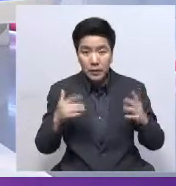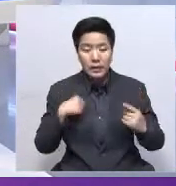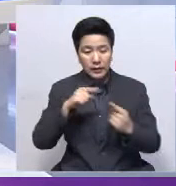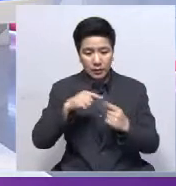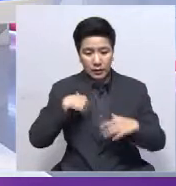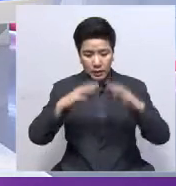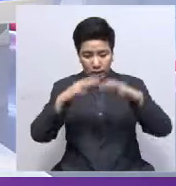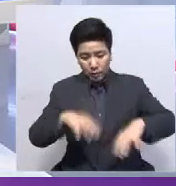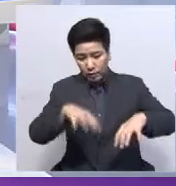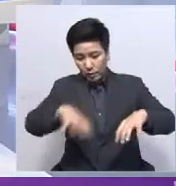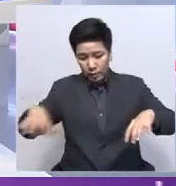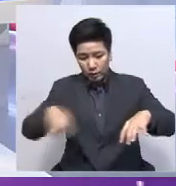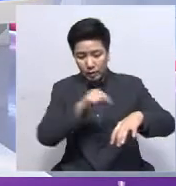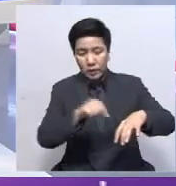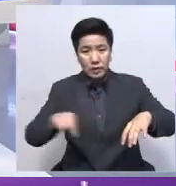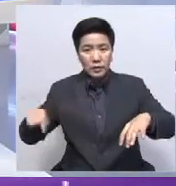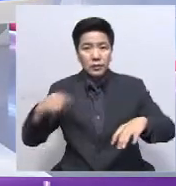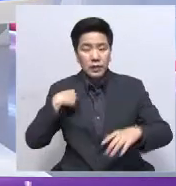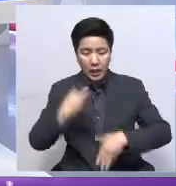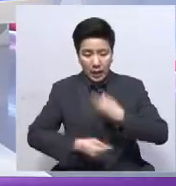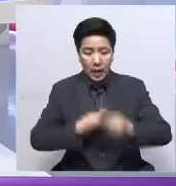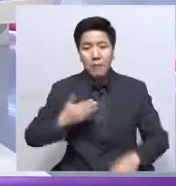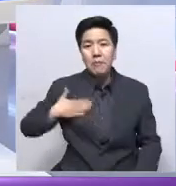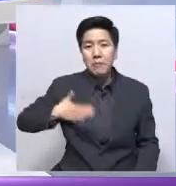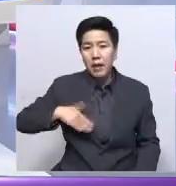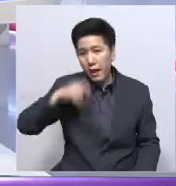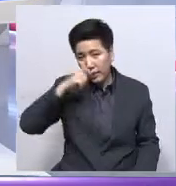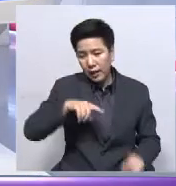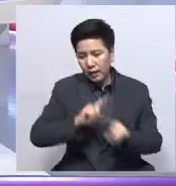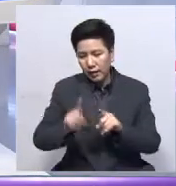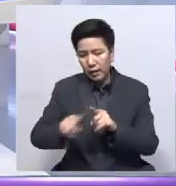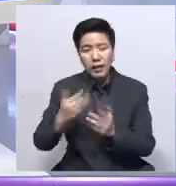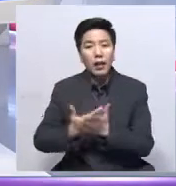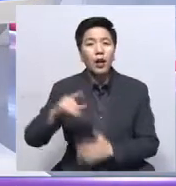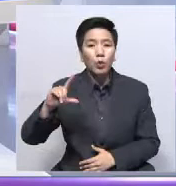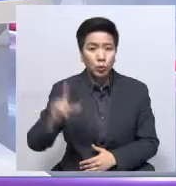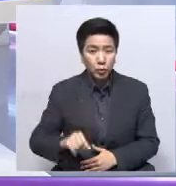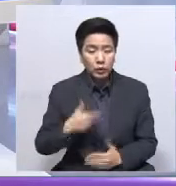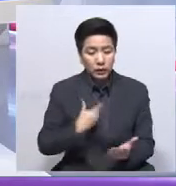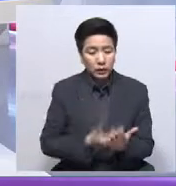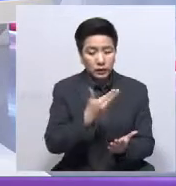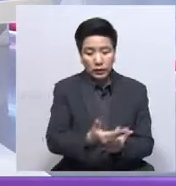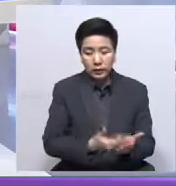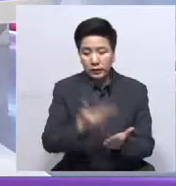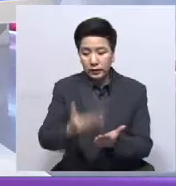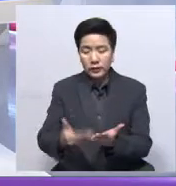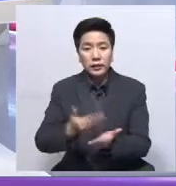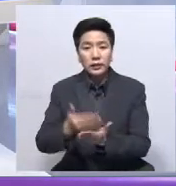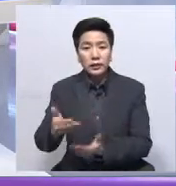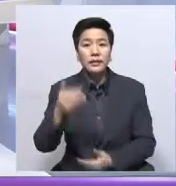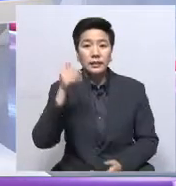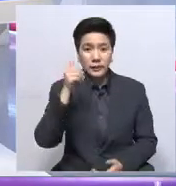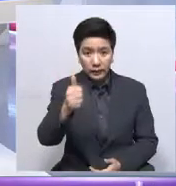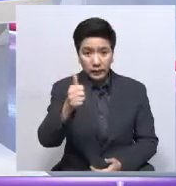ครับก็มีซุ้มของหลายๆหน่วยงานนะครับขายผ้าไทยนะครับชุดไทยในราคาที่ย่อมเยามากนะครับสามารถจับจองเป็นเจ้าของภายในงานก็ได้น